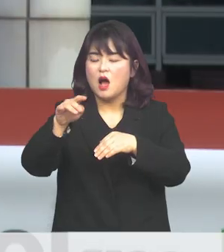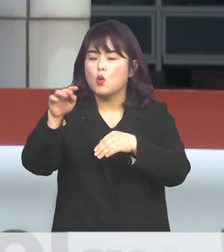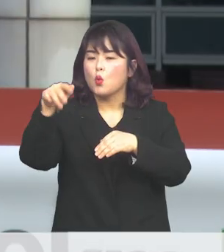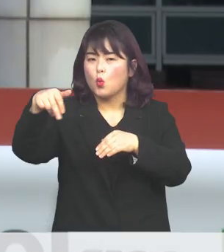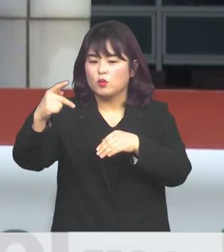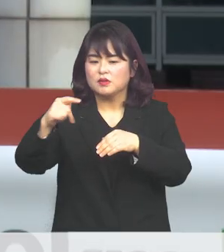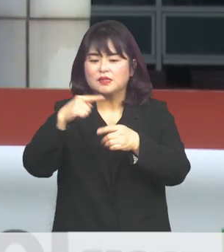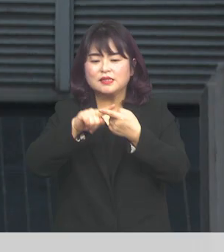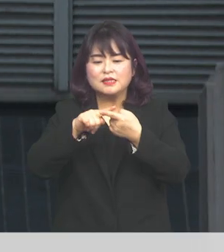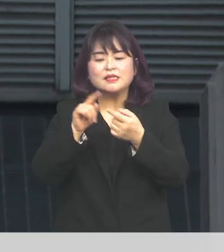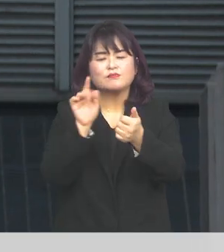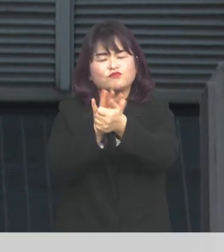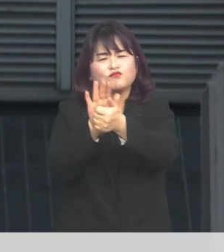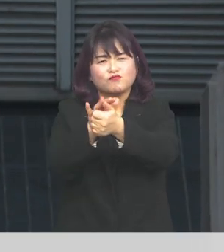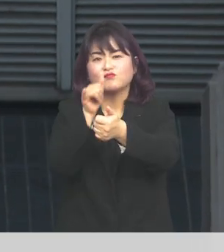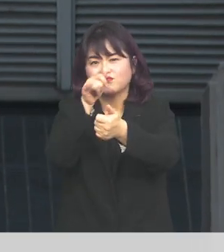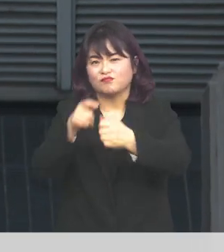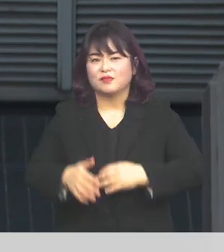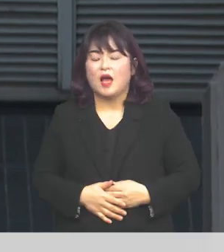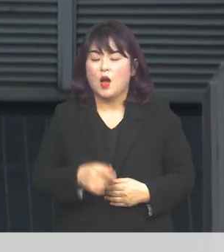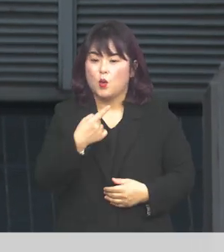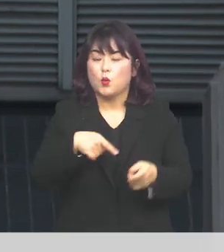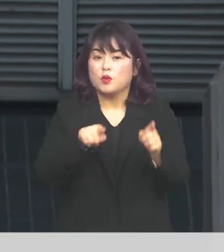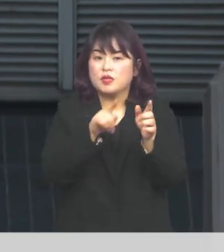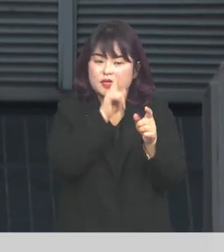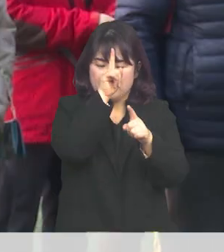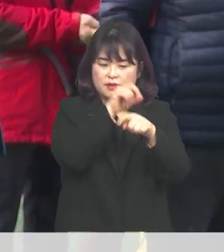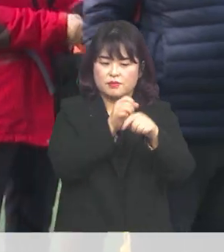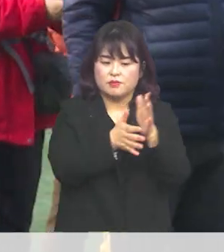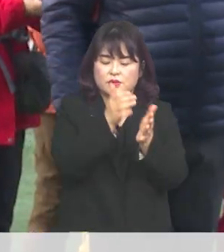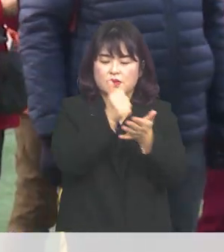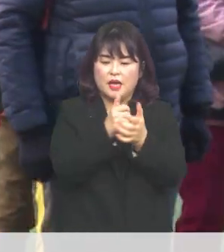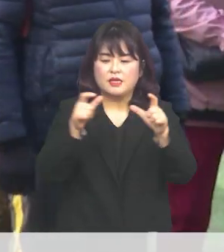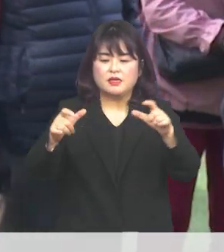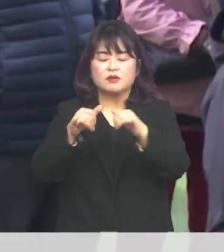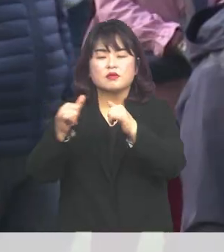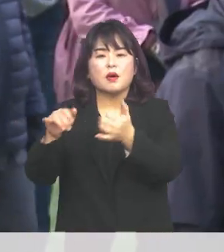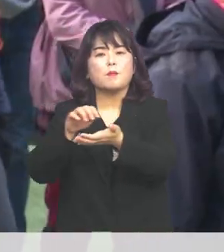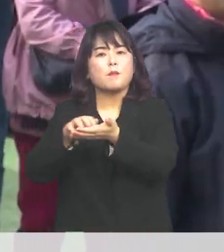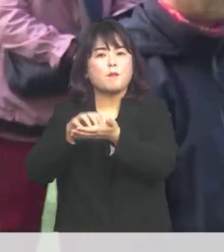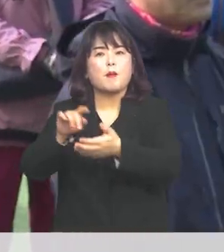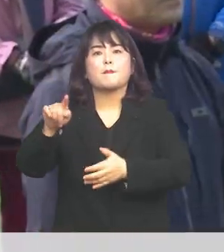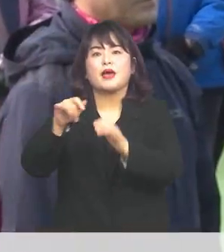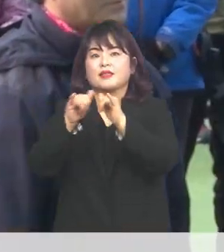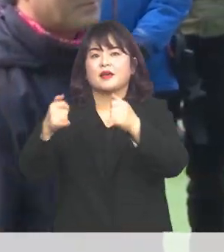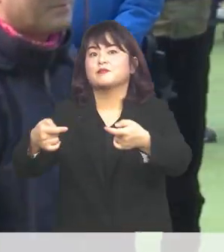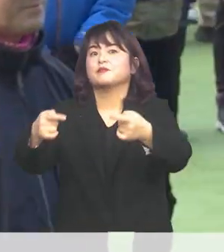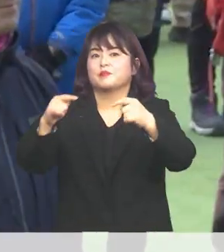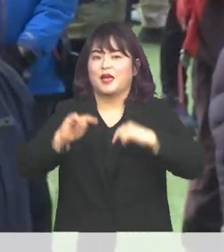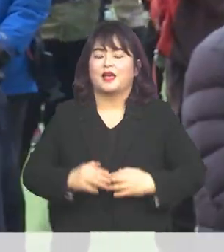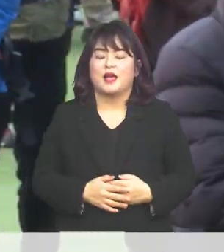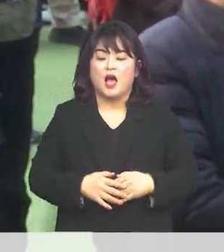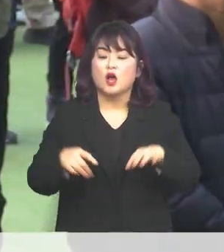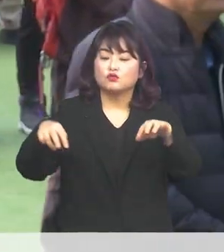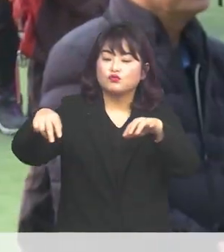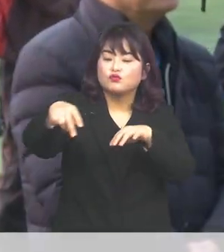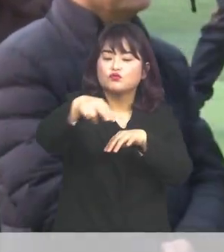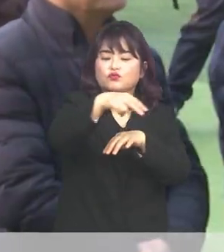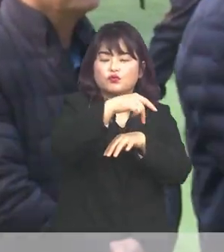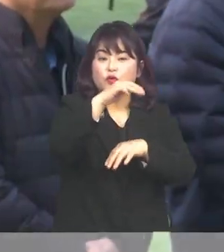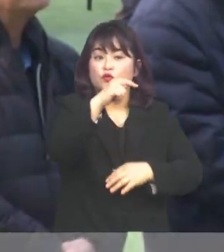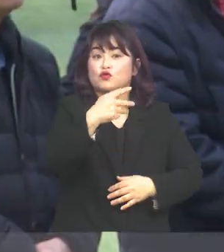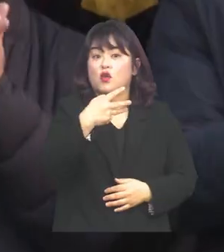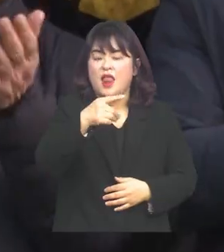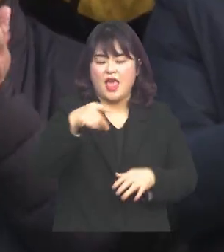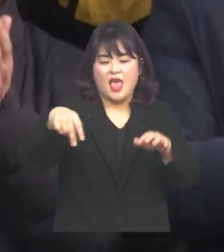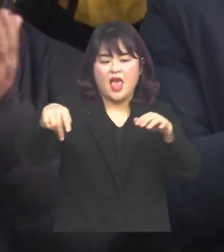참가자들을 격려했습니다. 이날 행사에는 이상일 시장을 비롯해 시민 100여 명이 참석했습니다. 이 시장은 둘레길이 용인의